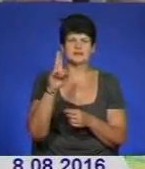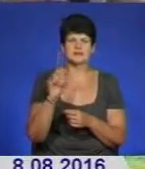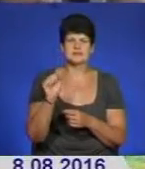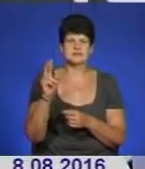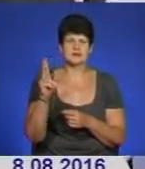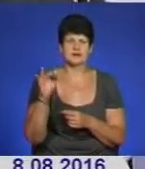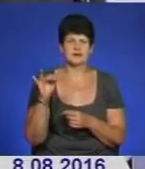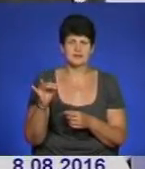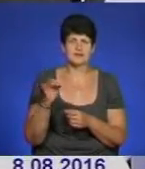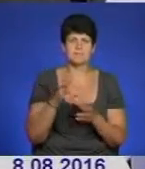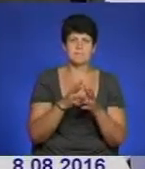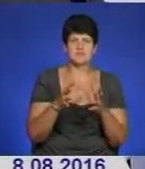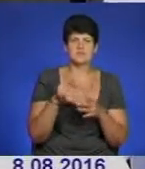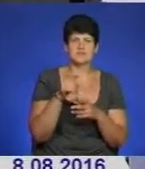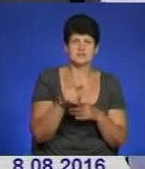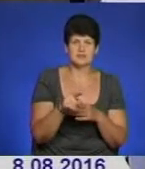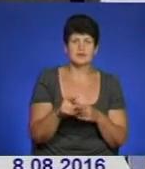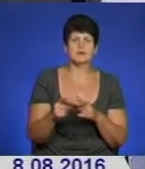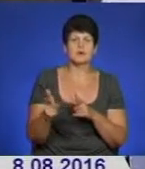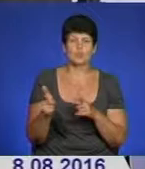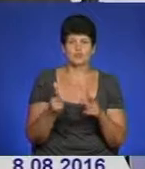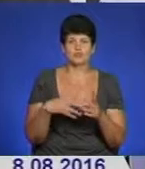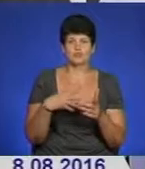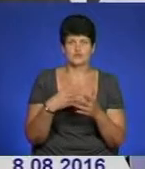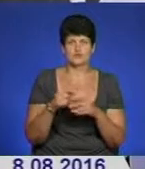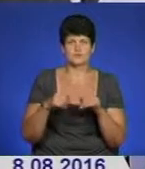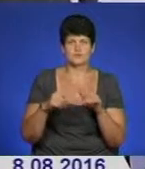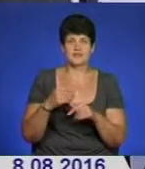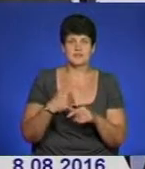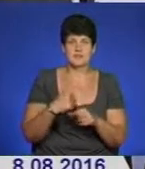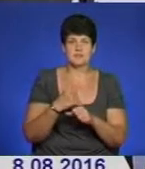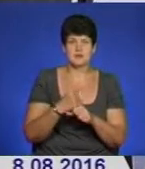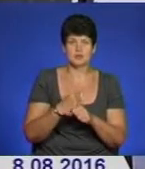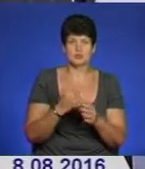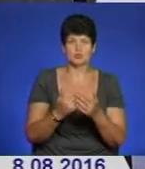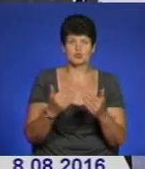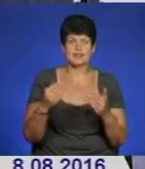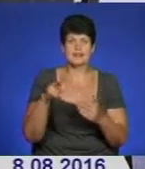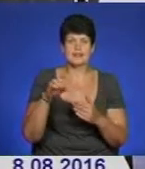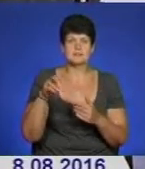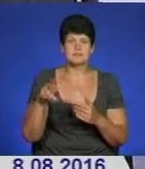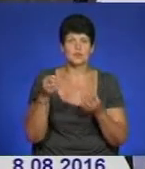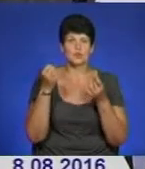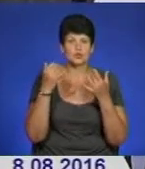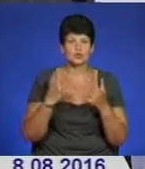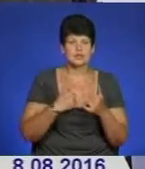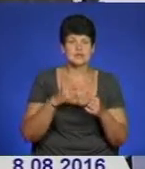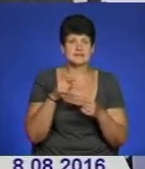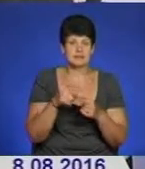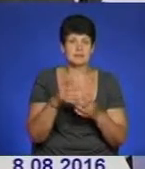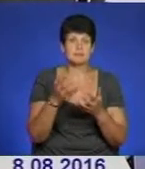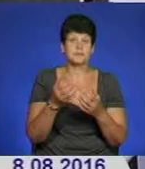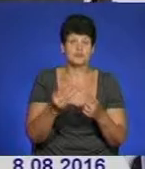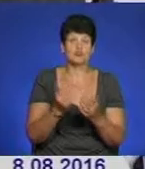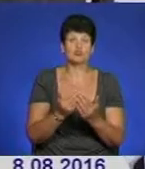молоком. Більшість з них лемки і нині готують у своїх родинах. Я працюю в музеї лемківської культури. І в нас так заведено, що